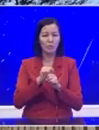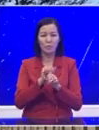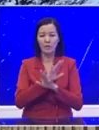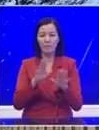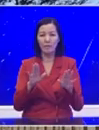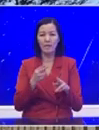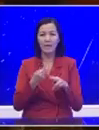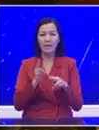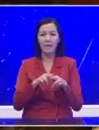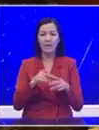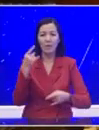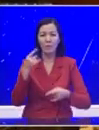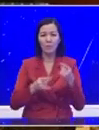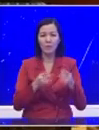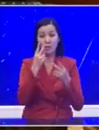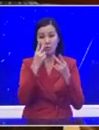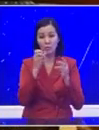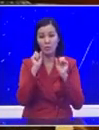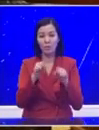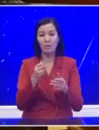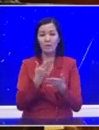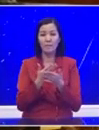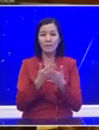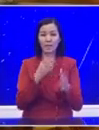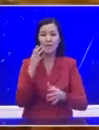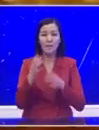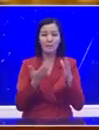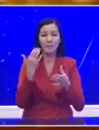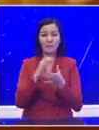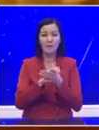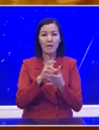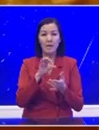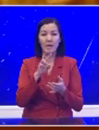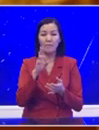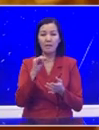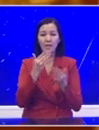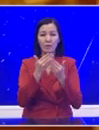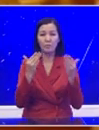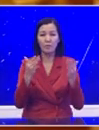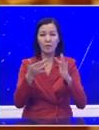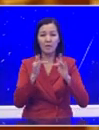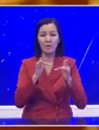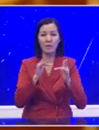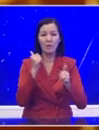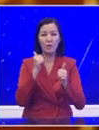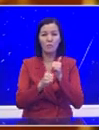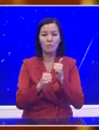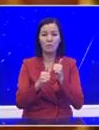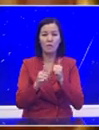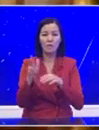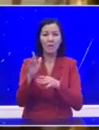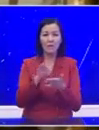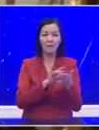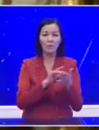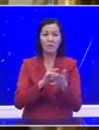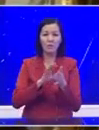Енді оларды онлайн режимде көруге болады. Мәселен, әлемге әйгілі Эрмитаж музейі интернет арқылы күн сайын экскурсия мен